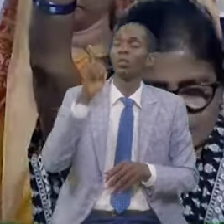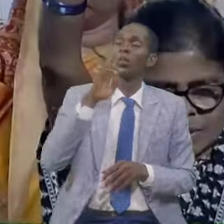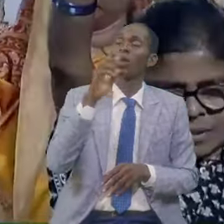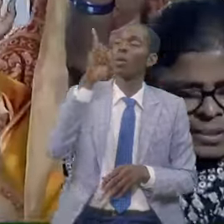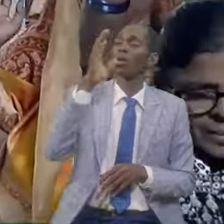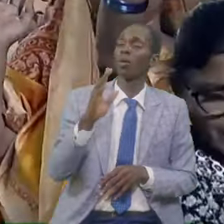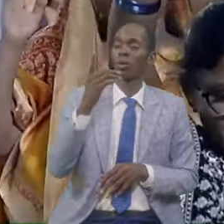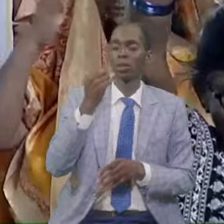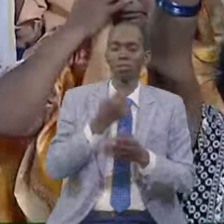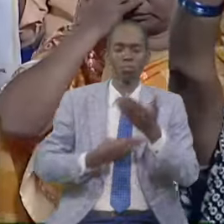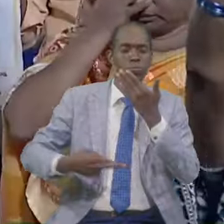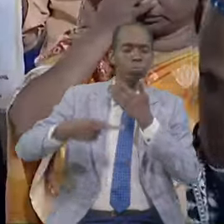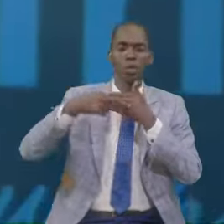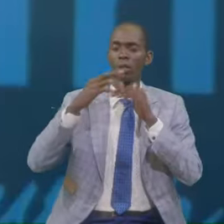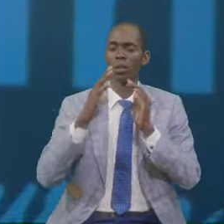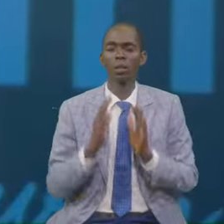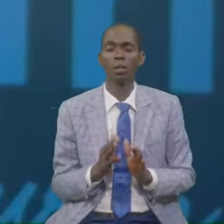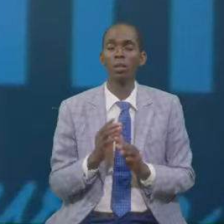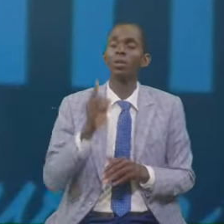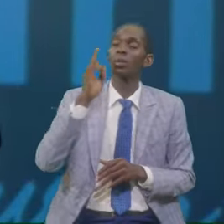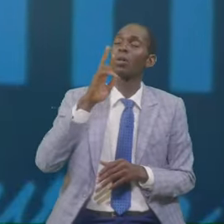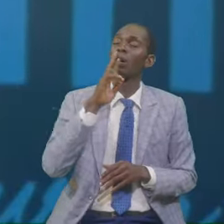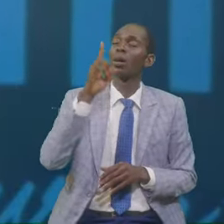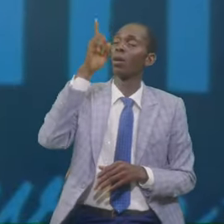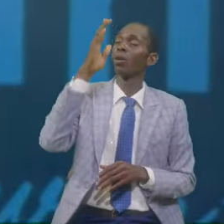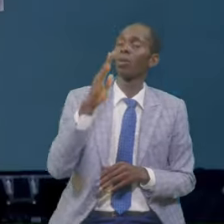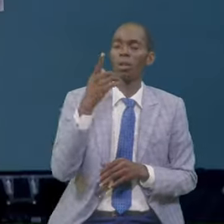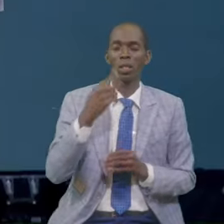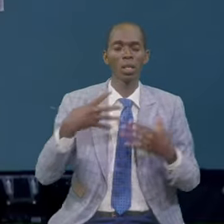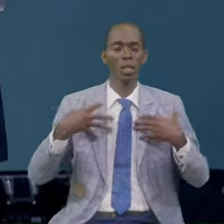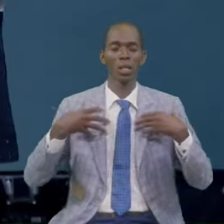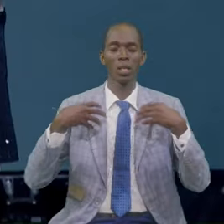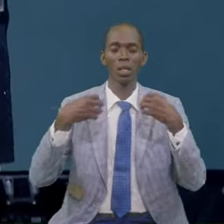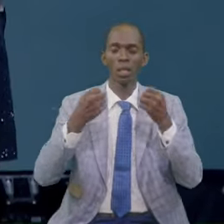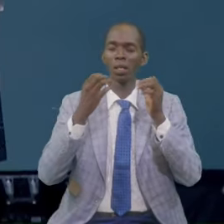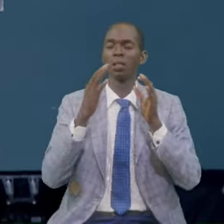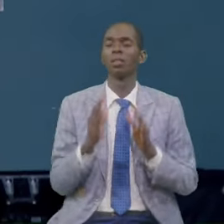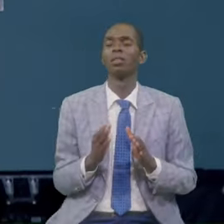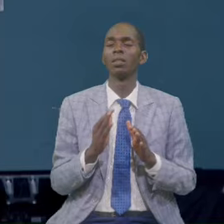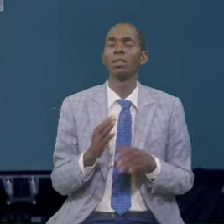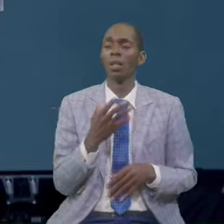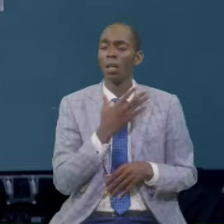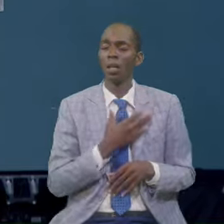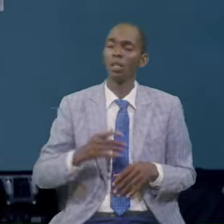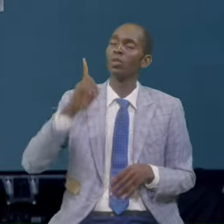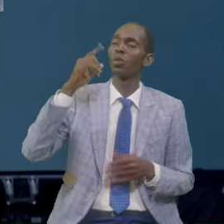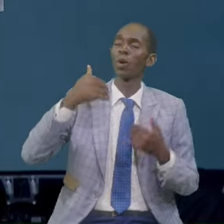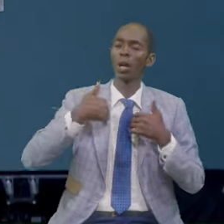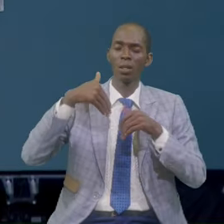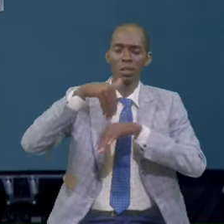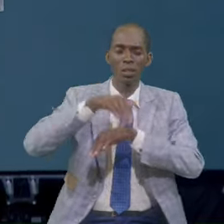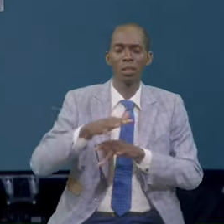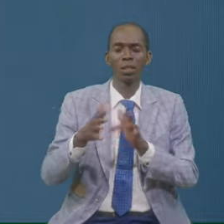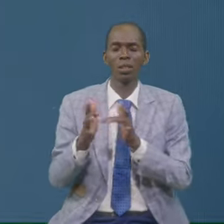నీవు పునరుద్ధరించే దేవుడవు, your God, the healer, స్వస్థపరిచే దేవుడవు, and you have sent Jesus Christ, నీవు యేసును